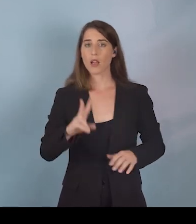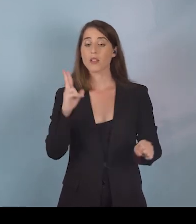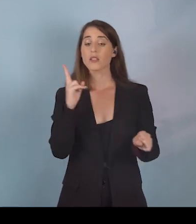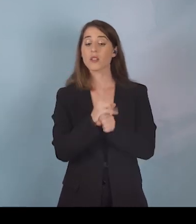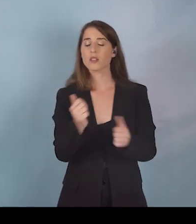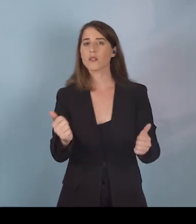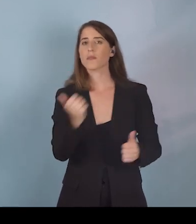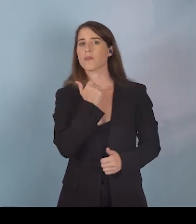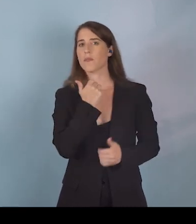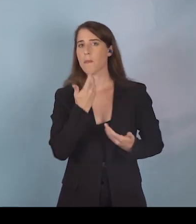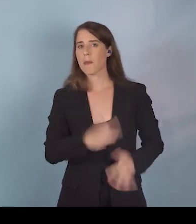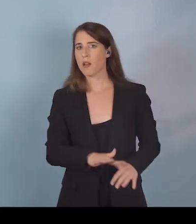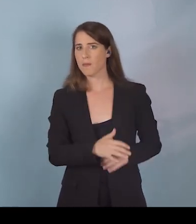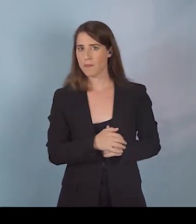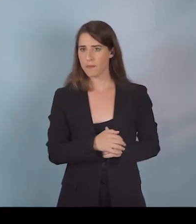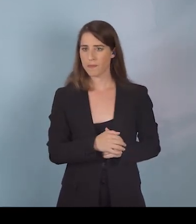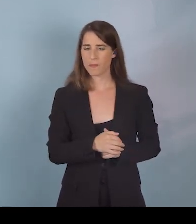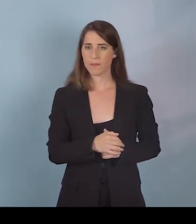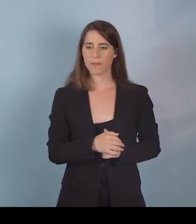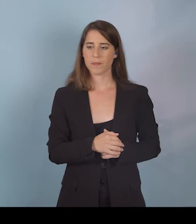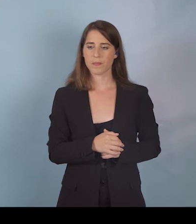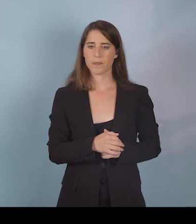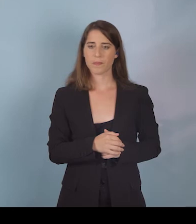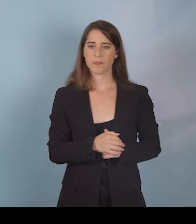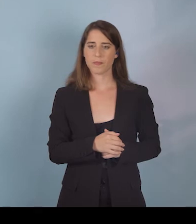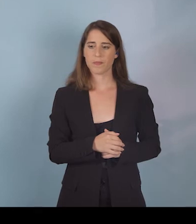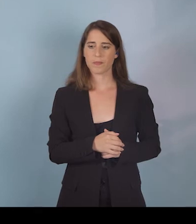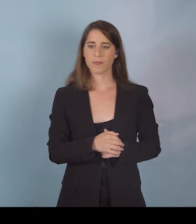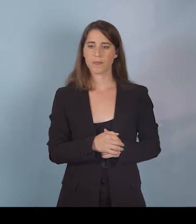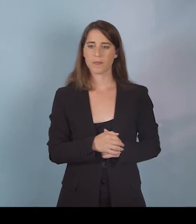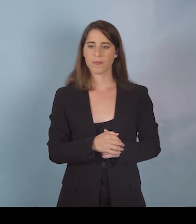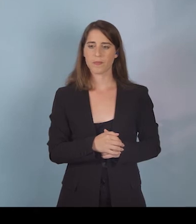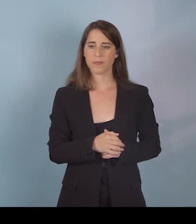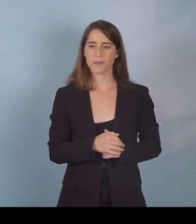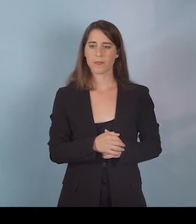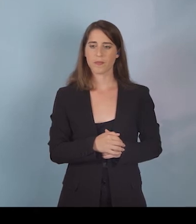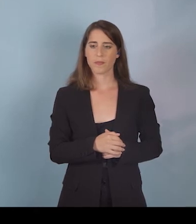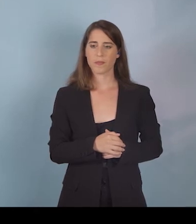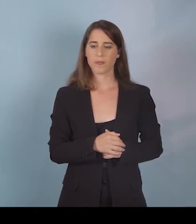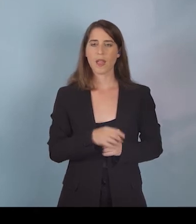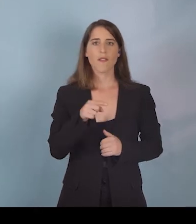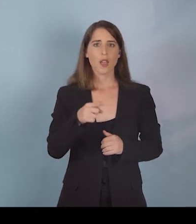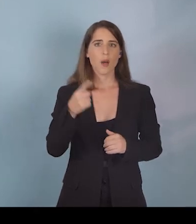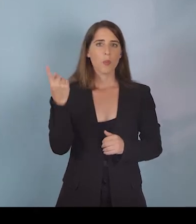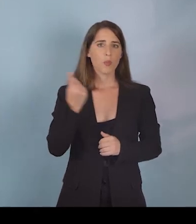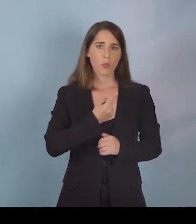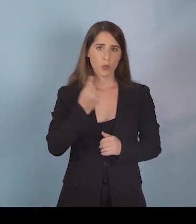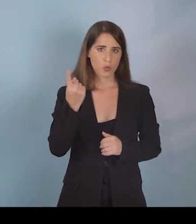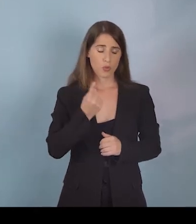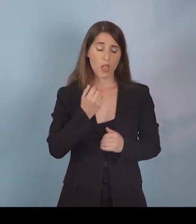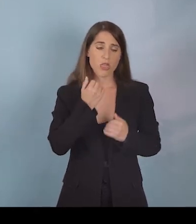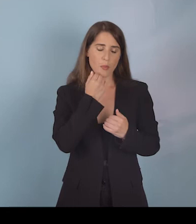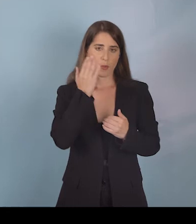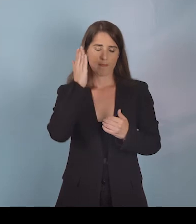Επίσης, ένα στα τρία ΛΟΑΤΚΙ παιδιά δηλώνουν ότι έχουν δεχθεί σεξουαλική παρενόχληση επίσης. Νομίζω